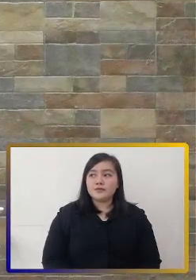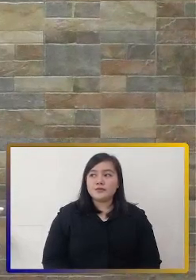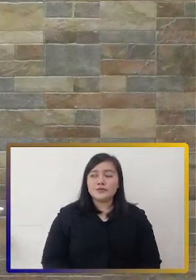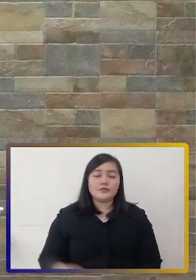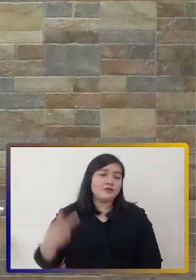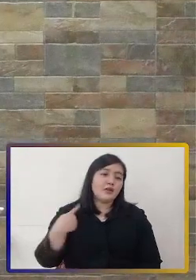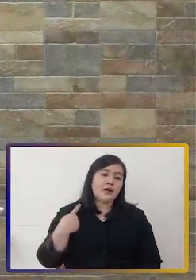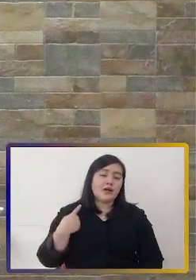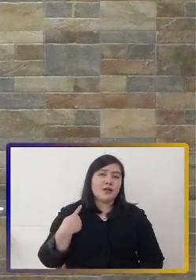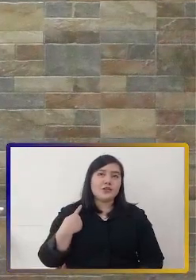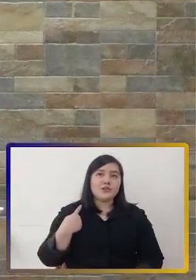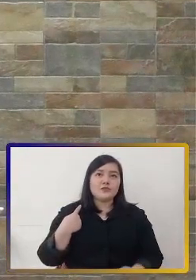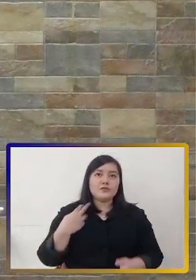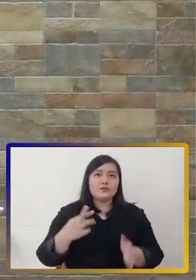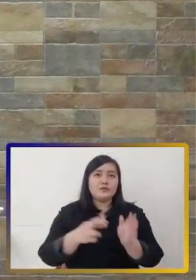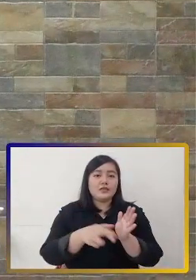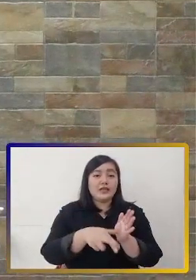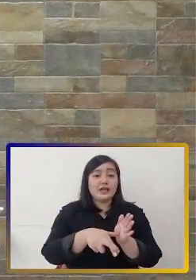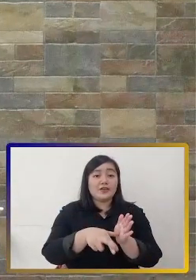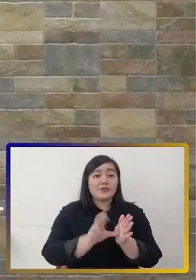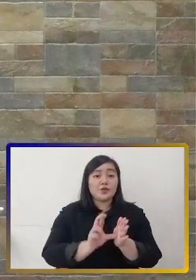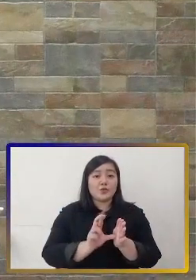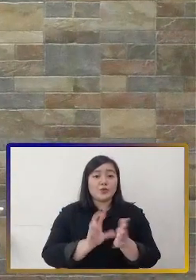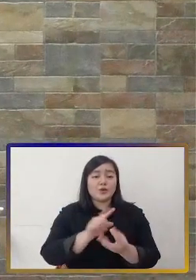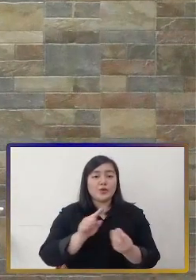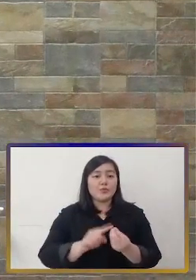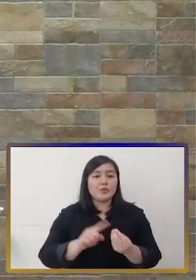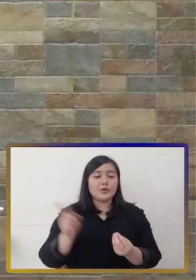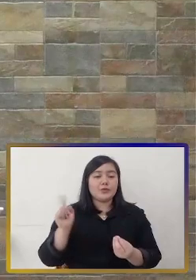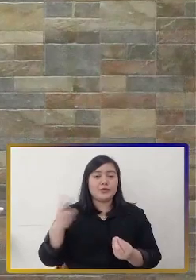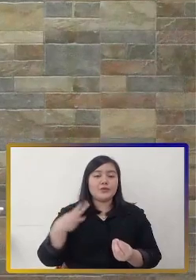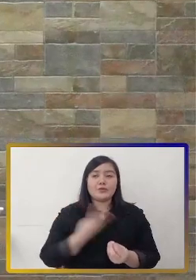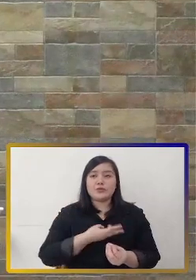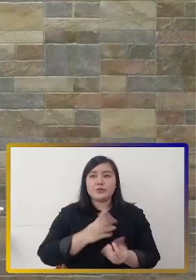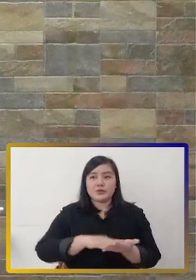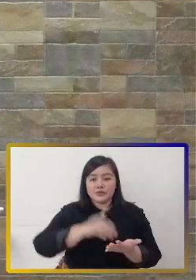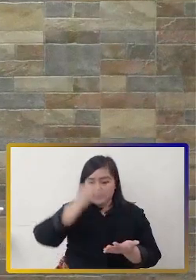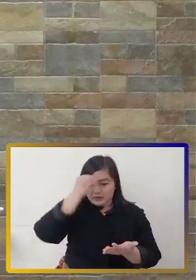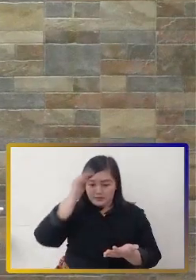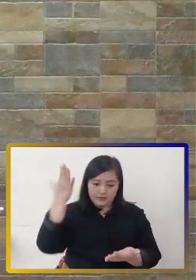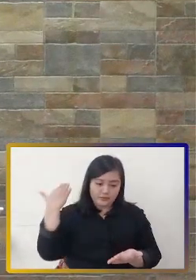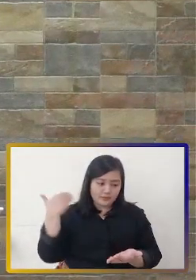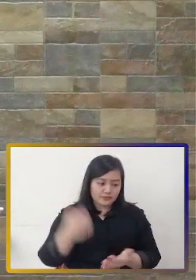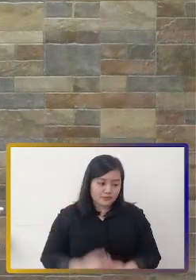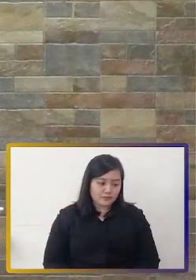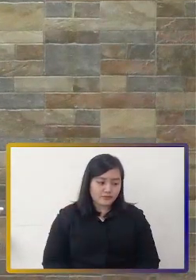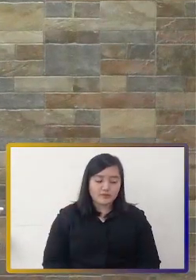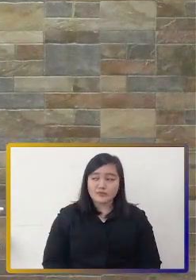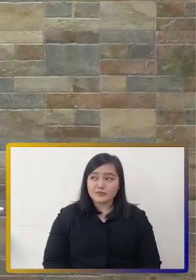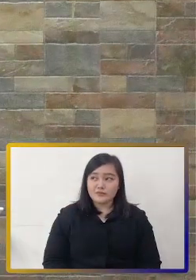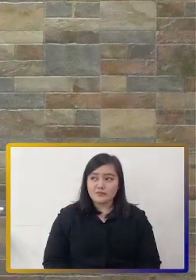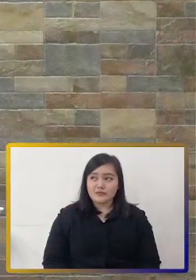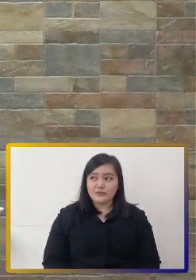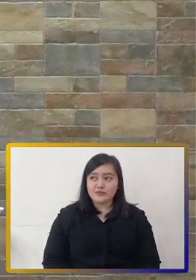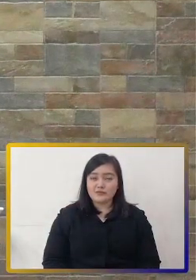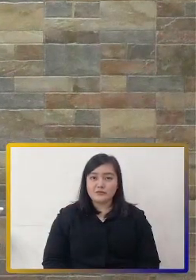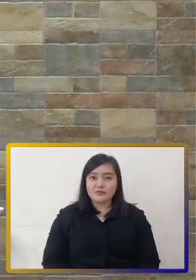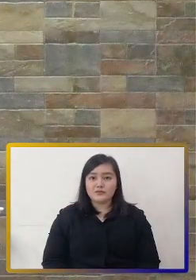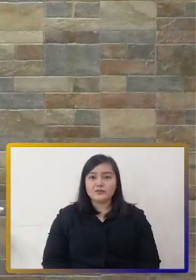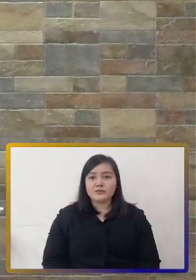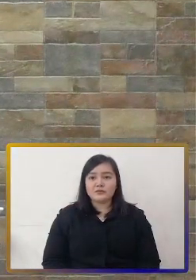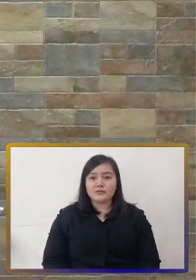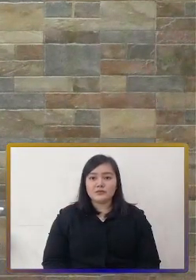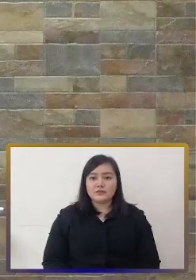konting review sa ating po mga pinag-usapan noong mga nakaraan. But bago po tayo magpatuloy dyan, ay napaka-importante